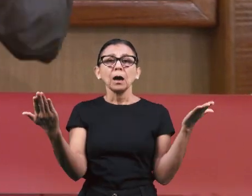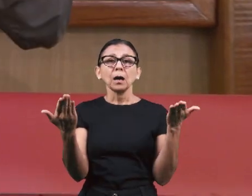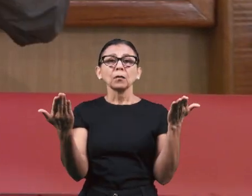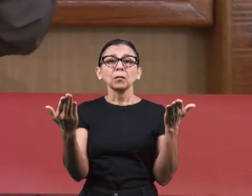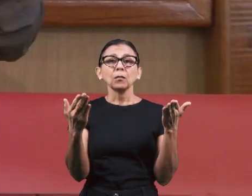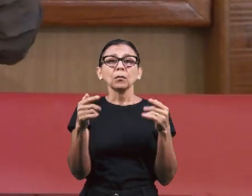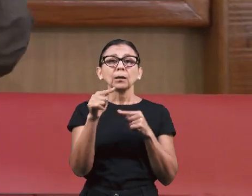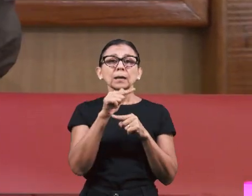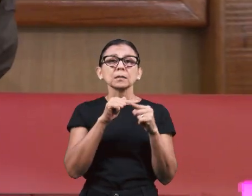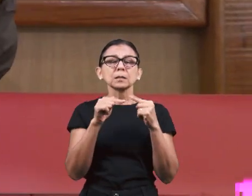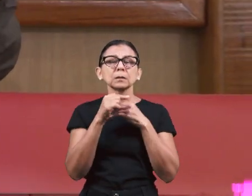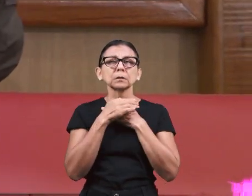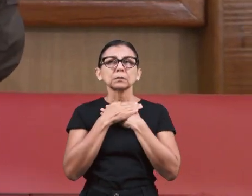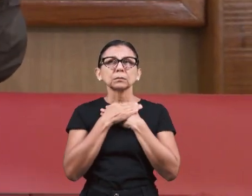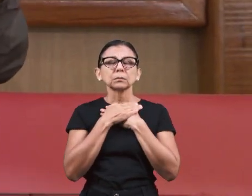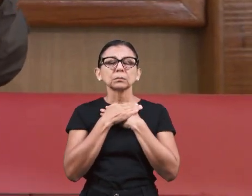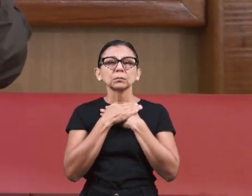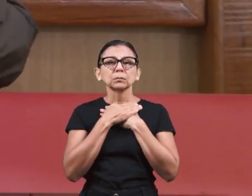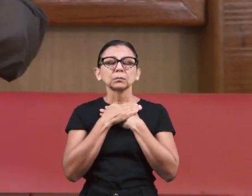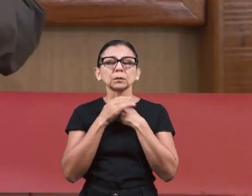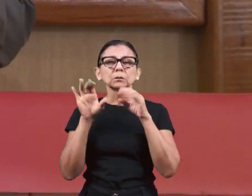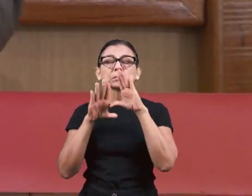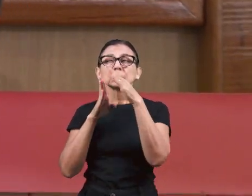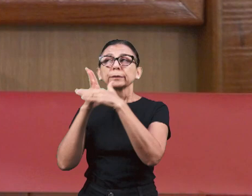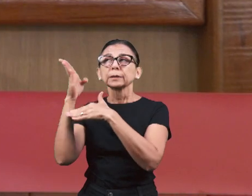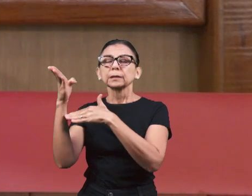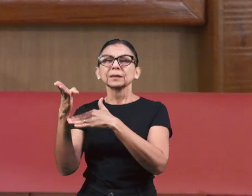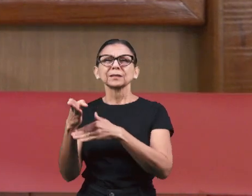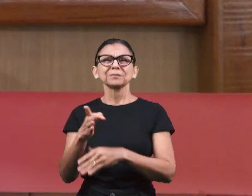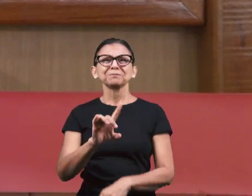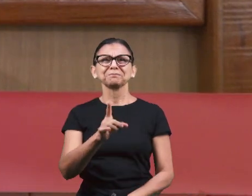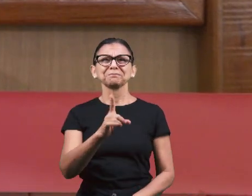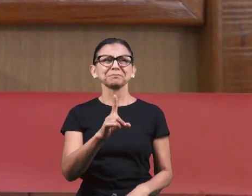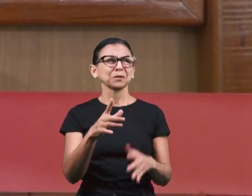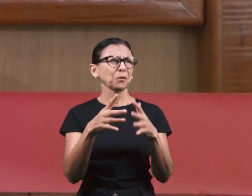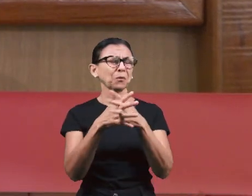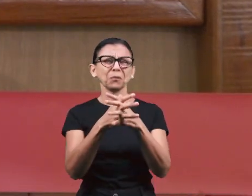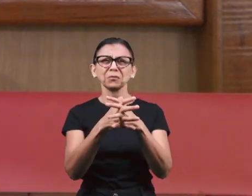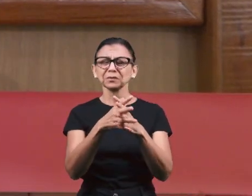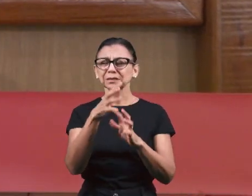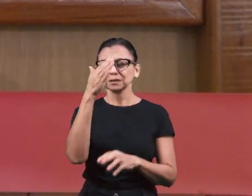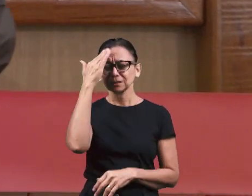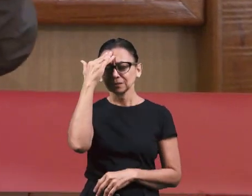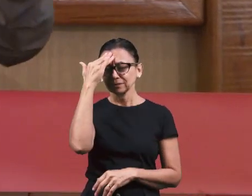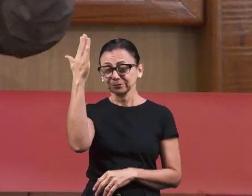ça, c'est vérité, ce n'est pas. C'est une confusion des personnes.